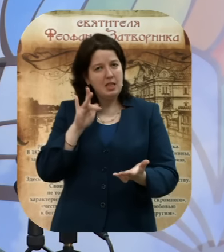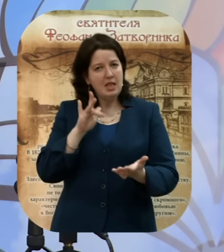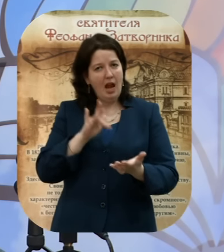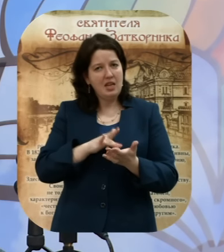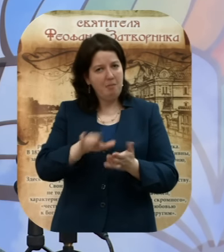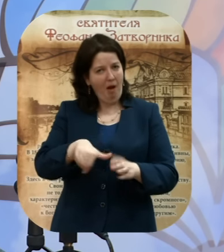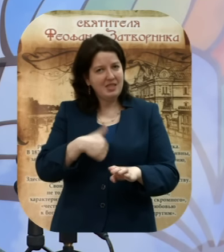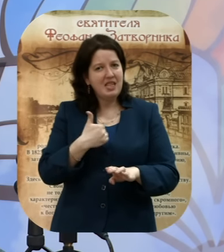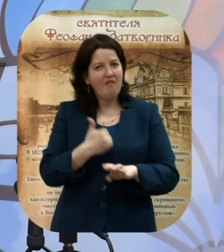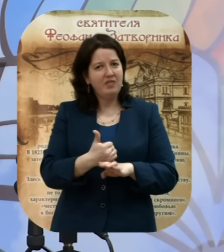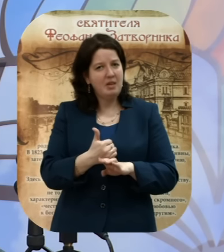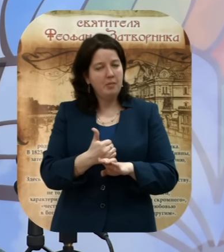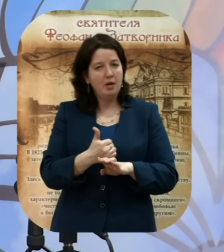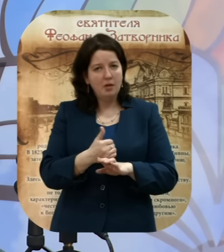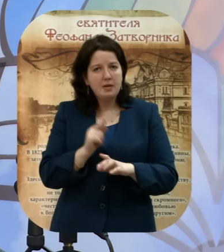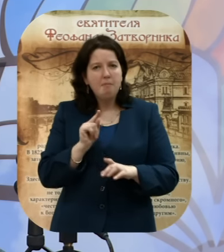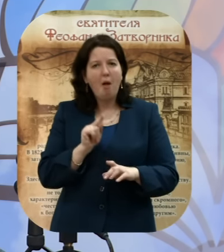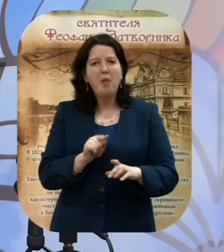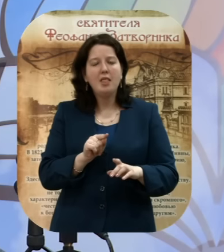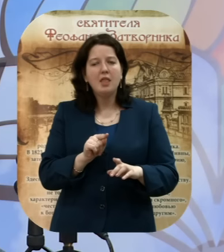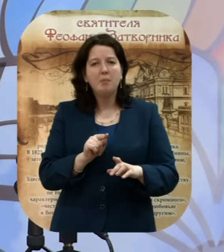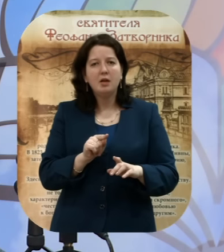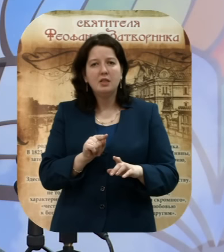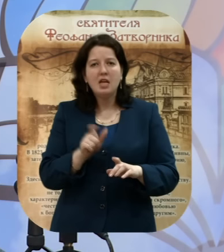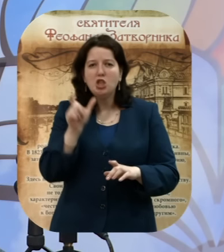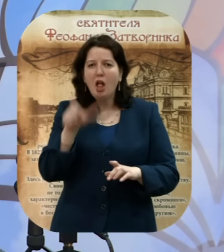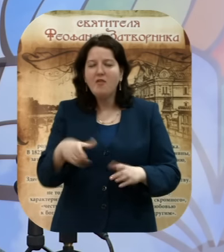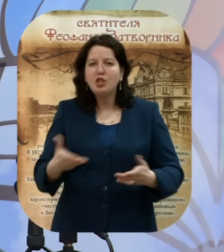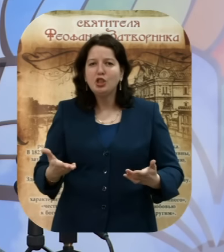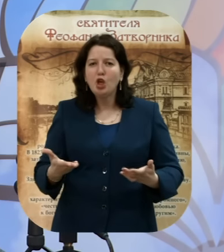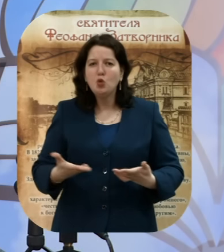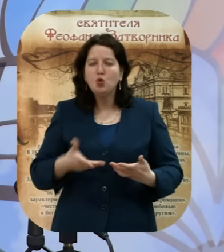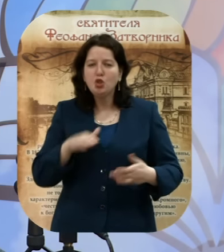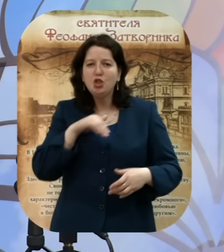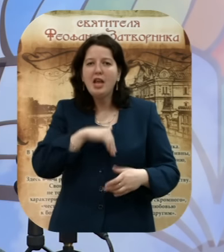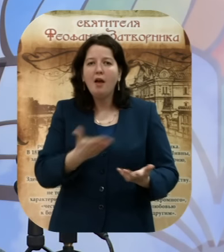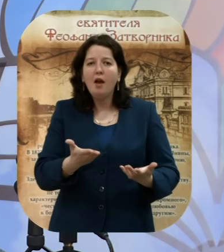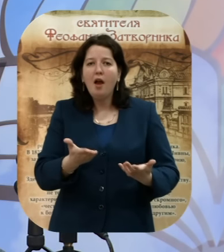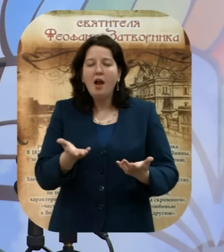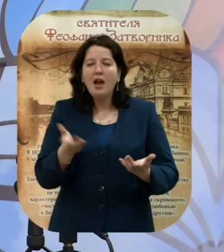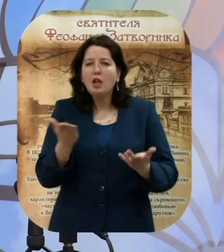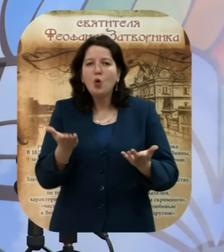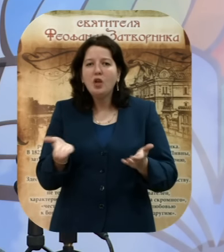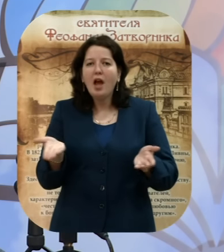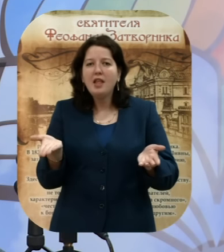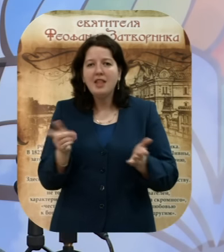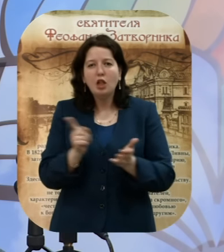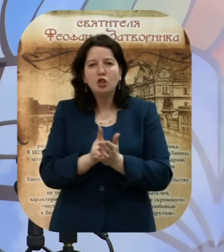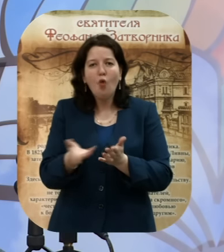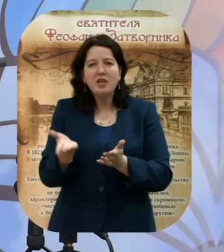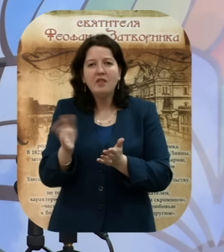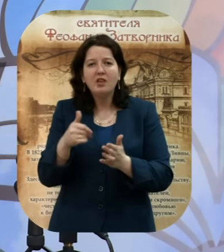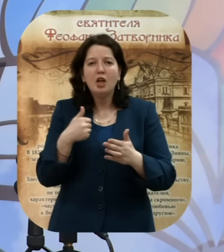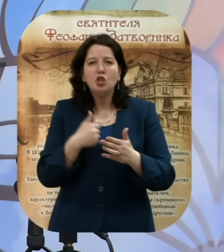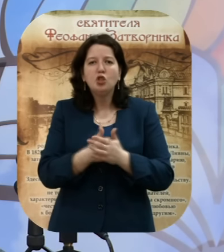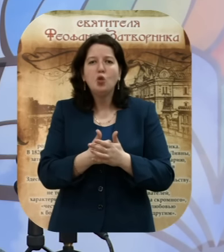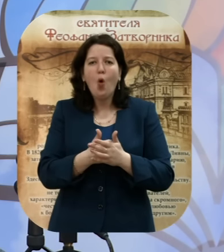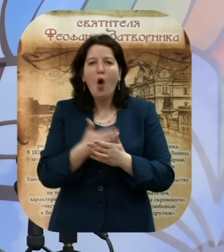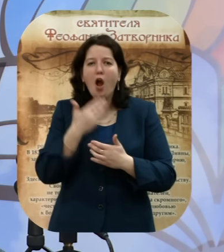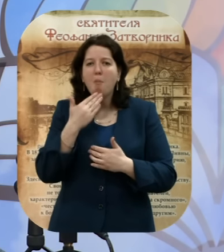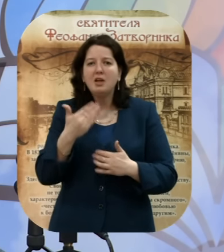жизни человеческой души, которое должно оставаться таковым до последнего вздоха